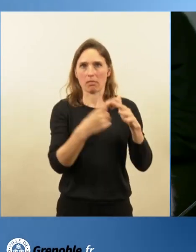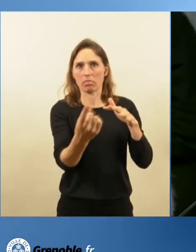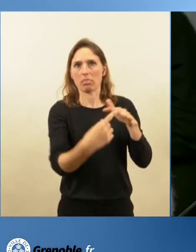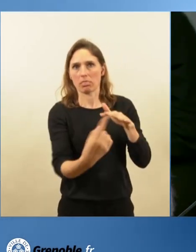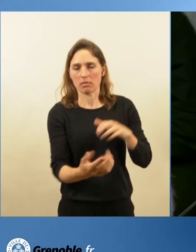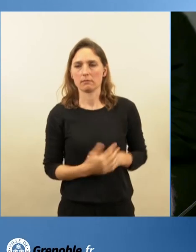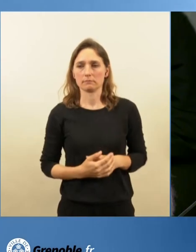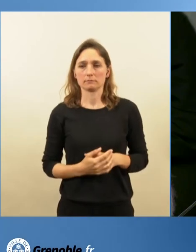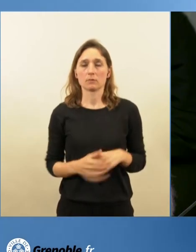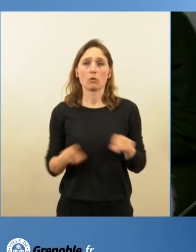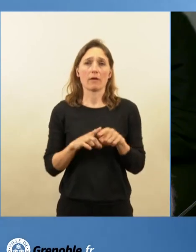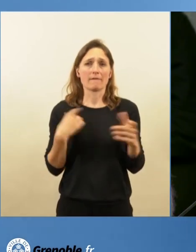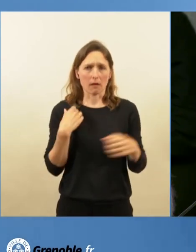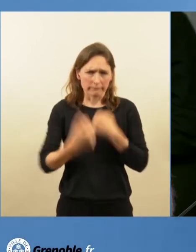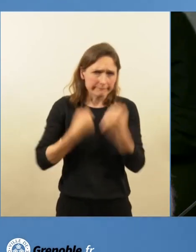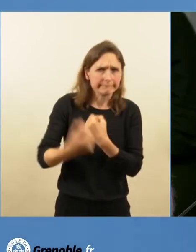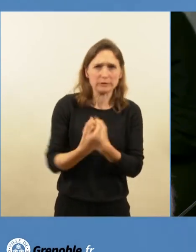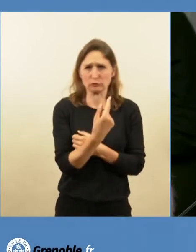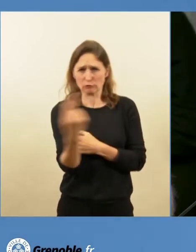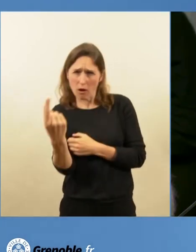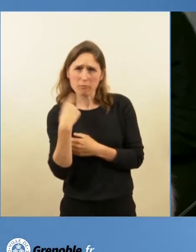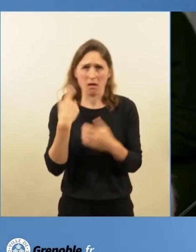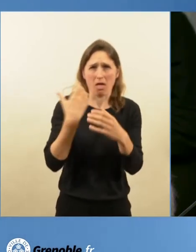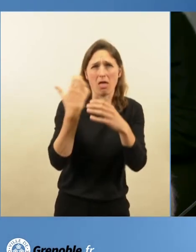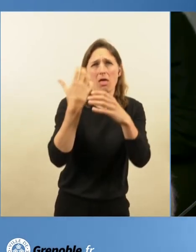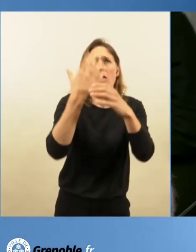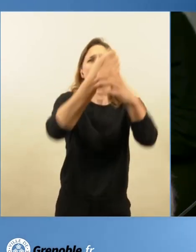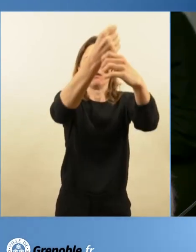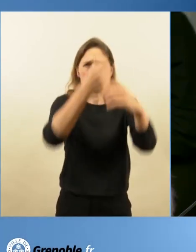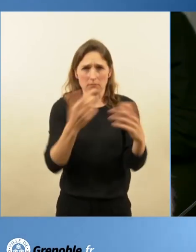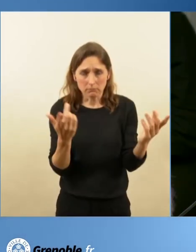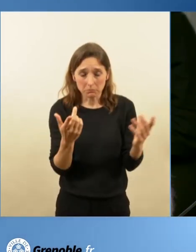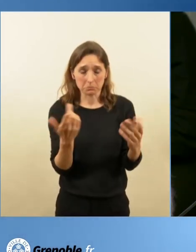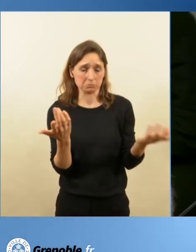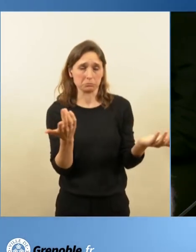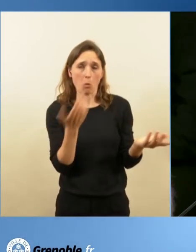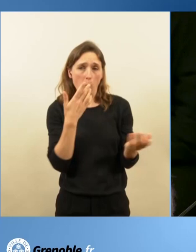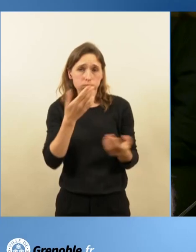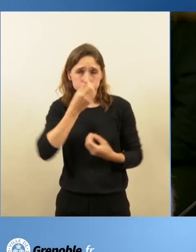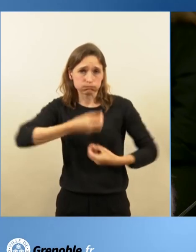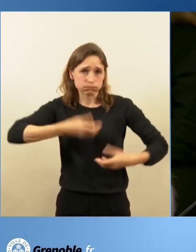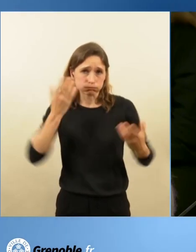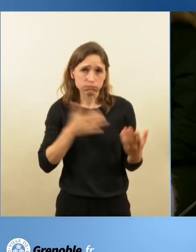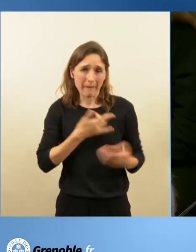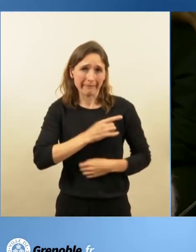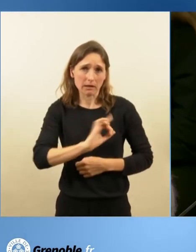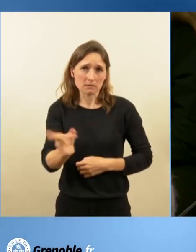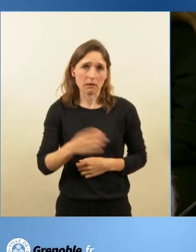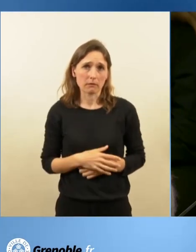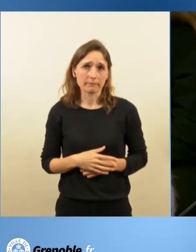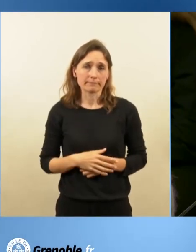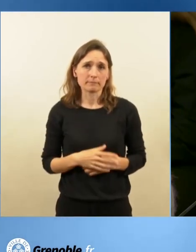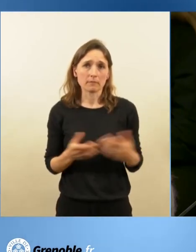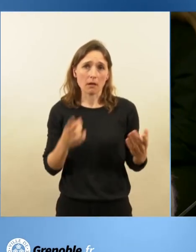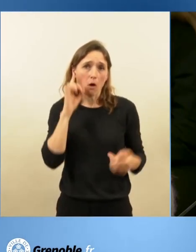dans cette course solitaire à l'échalote qui n'intéresse personne ou pas grand monde y compris dans ce conseil et qui n'a que pour effet de nous